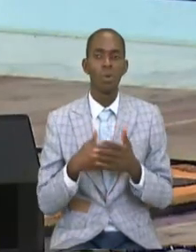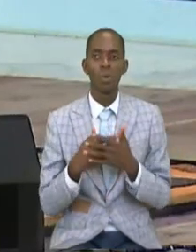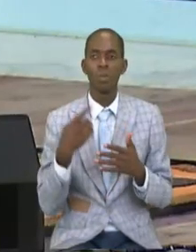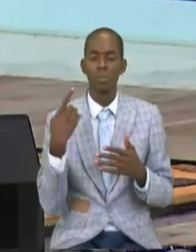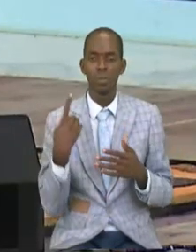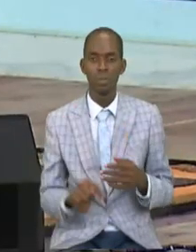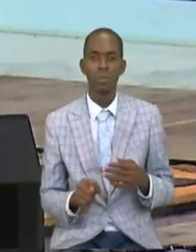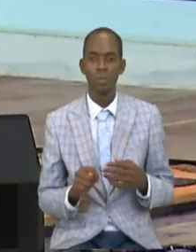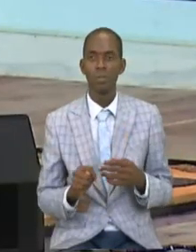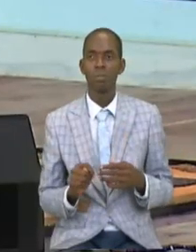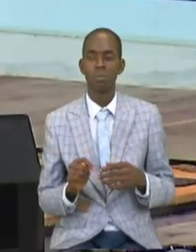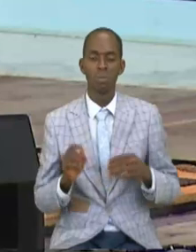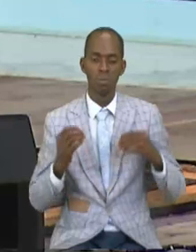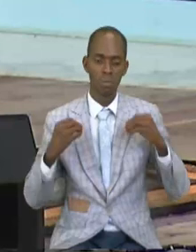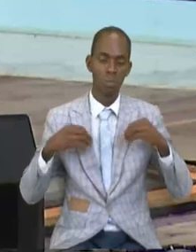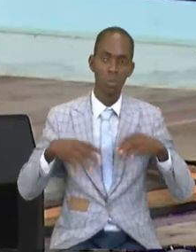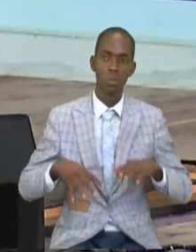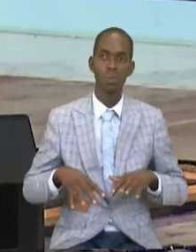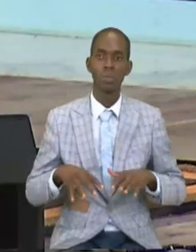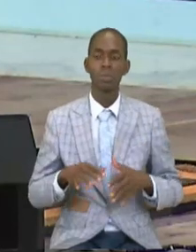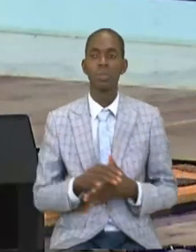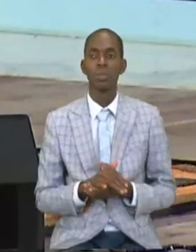Affranchi de toutes les oppressions.